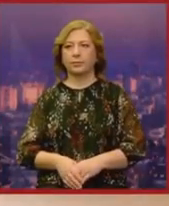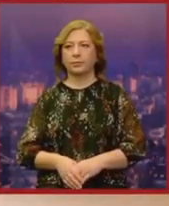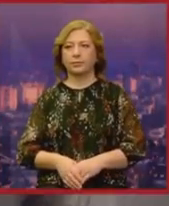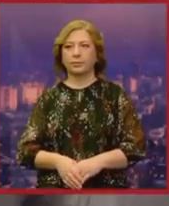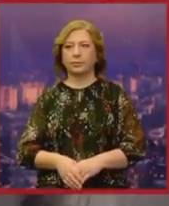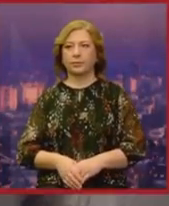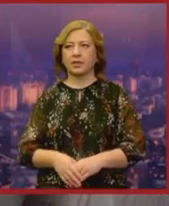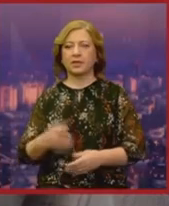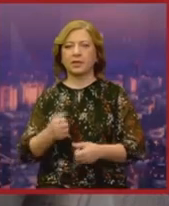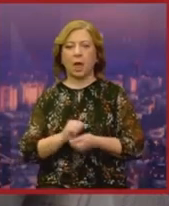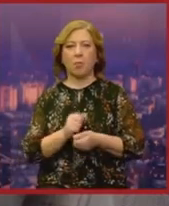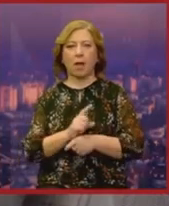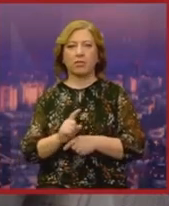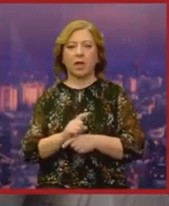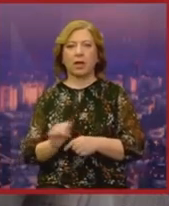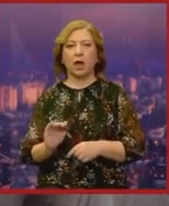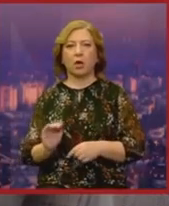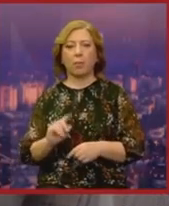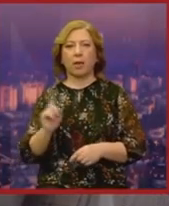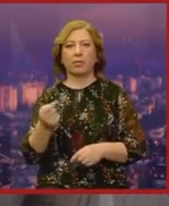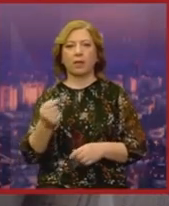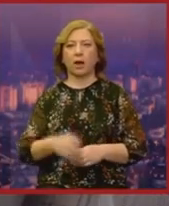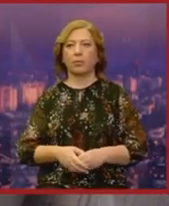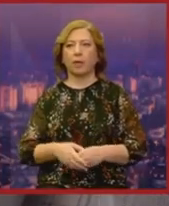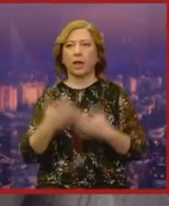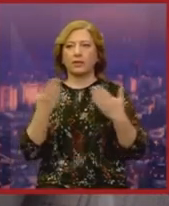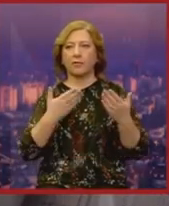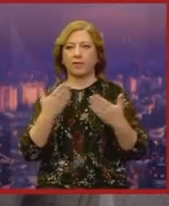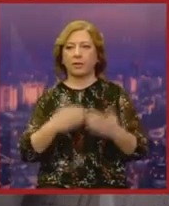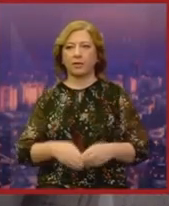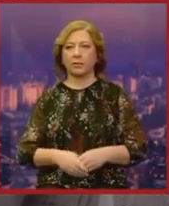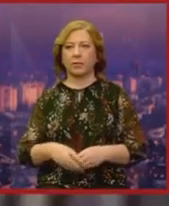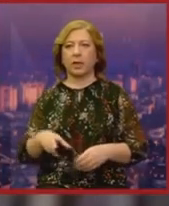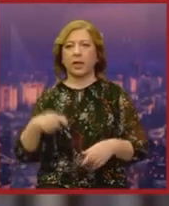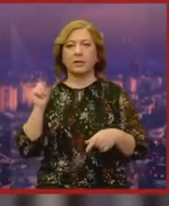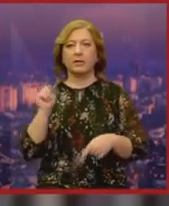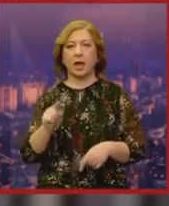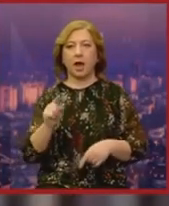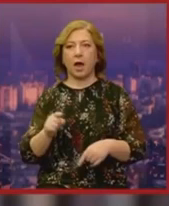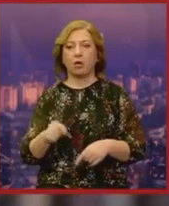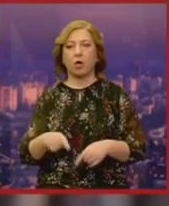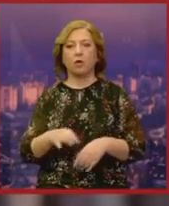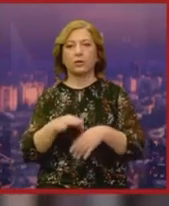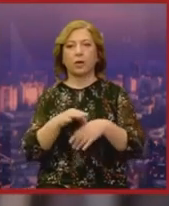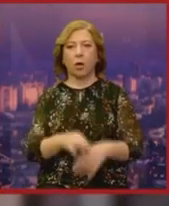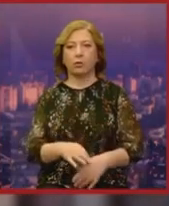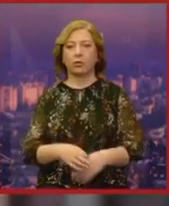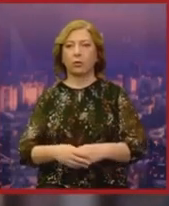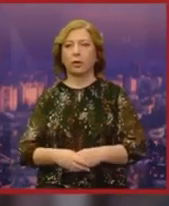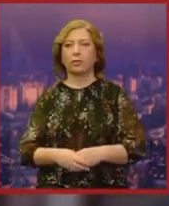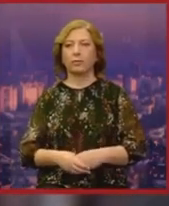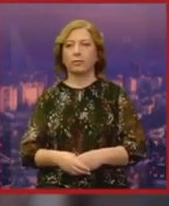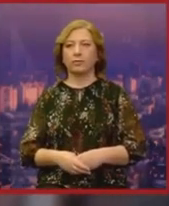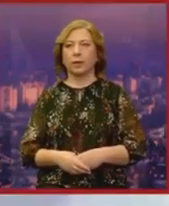materii pe care copiii trebuie să le învețe, ci este acolo să ghideze